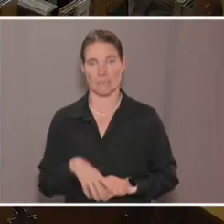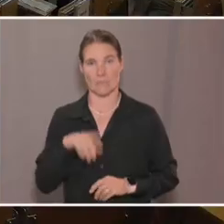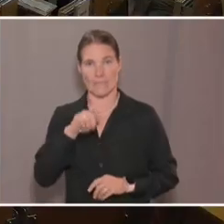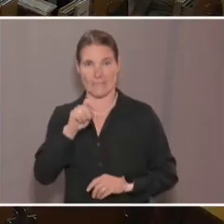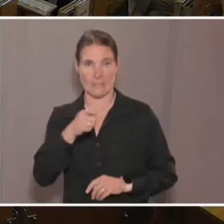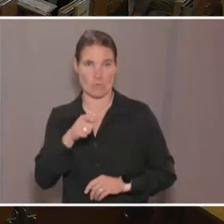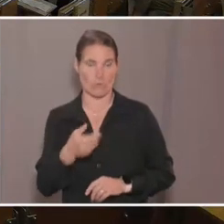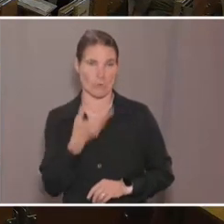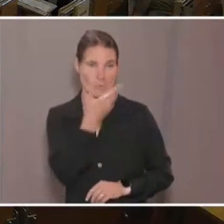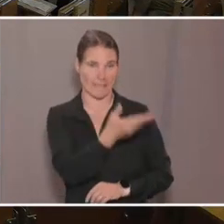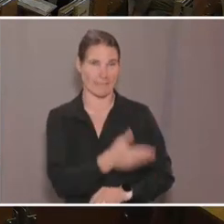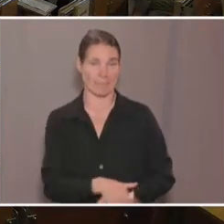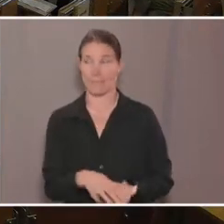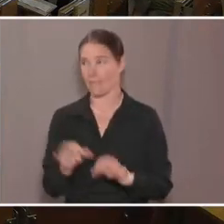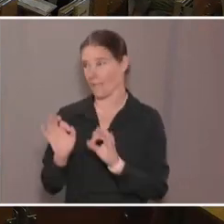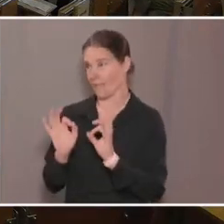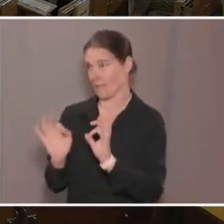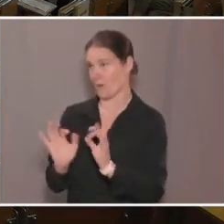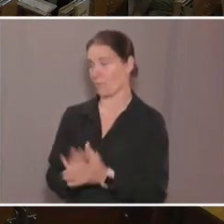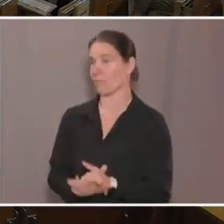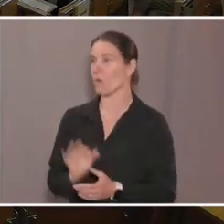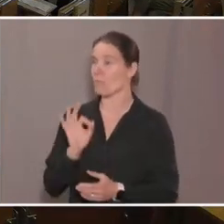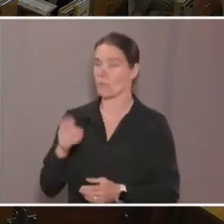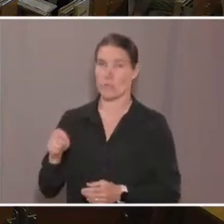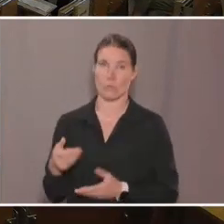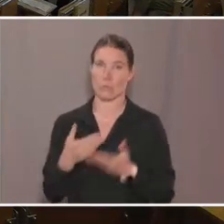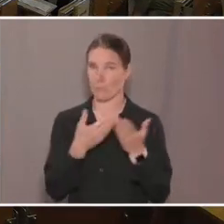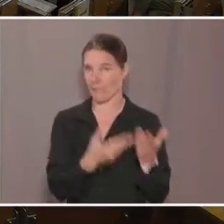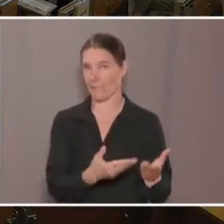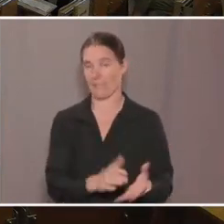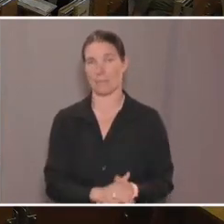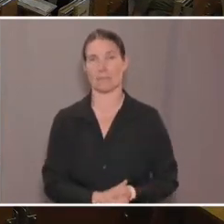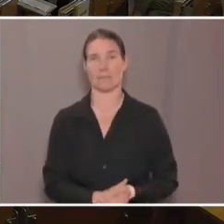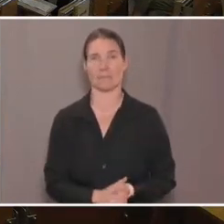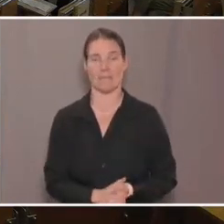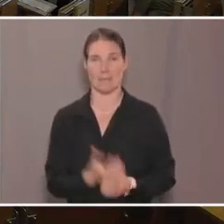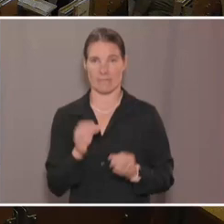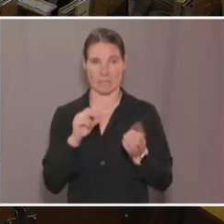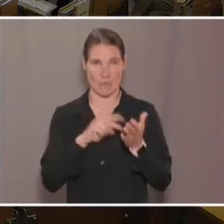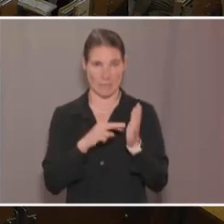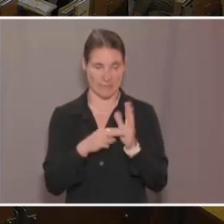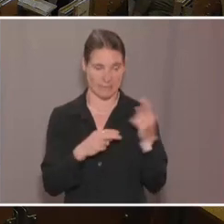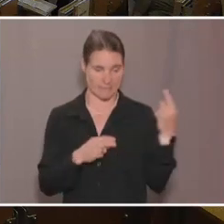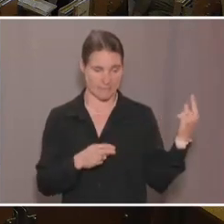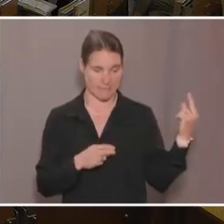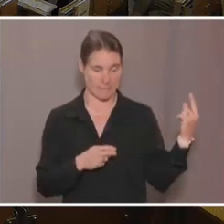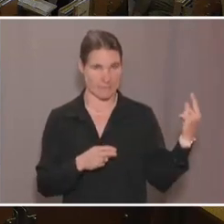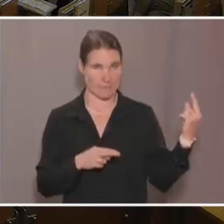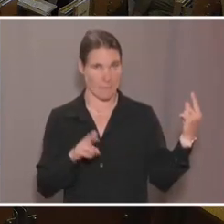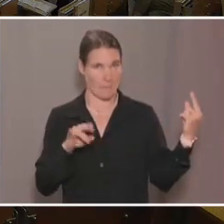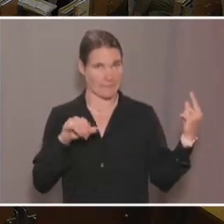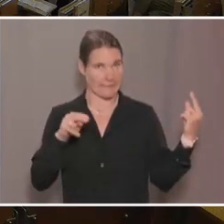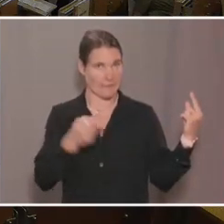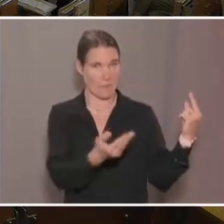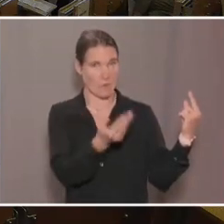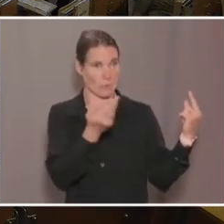übergeben. Und für die Schlüsselübergabe darf ich jetzt noch einmal Frau Torp und Frau Prien nach vorne bitten